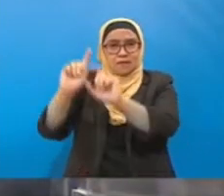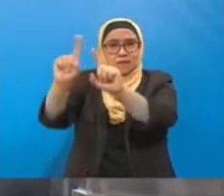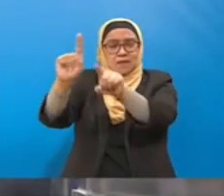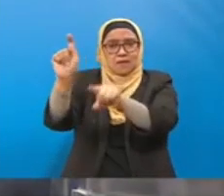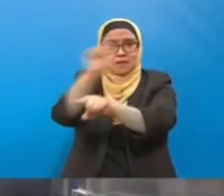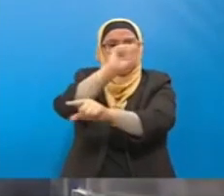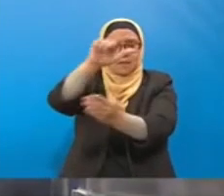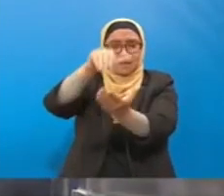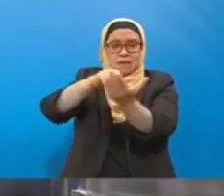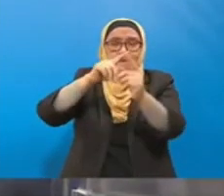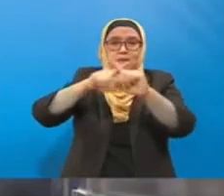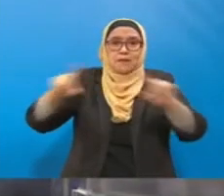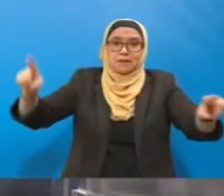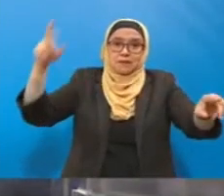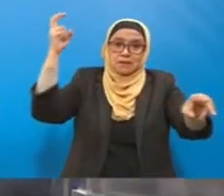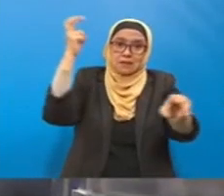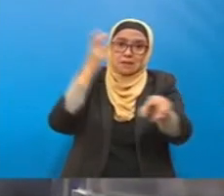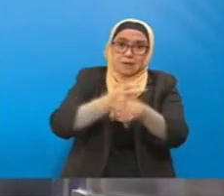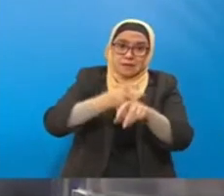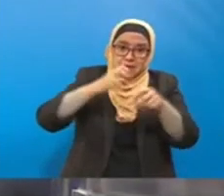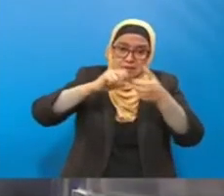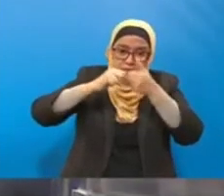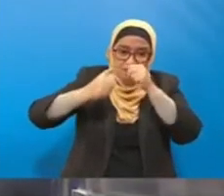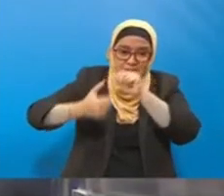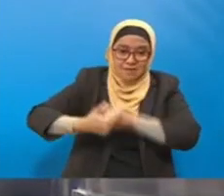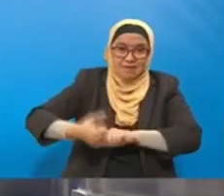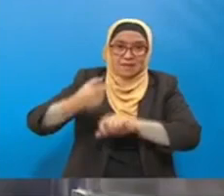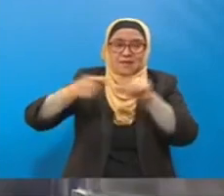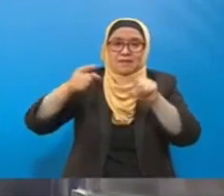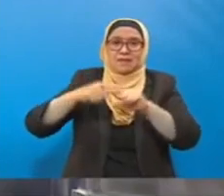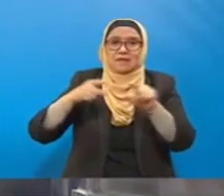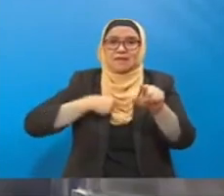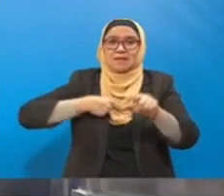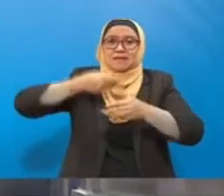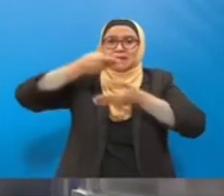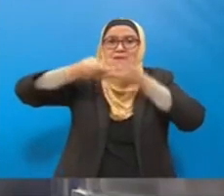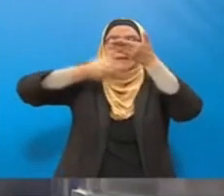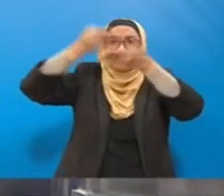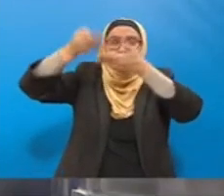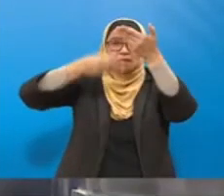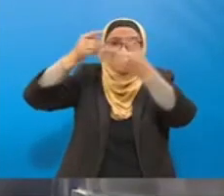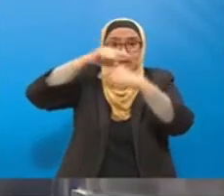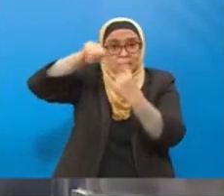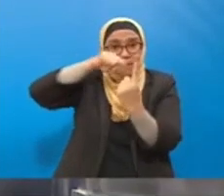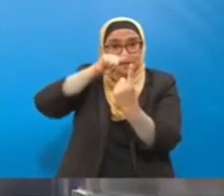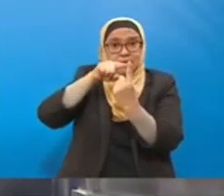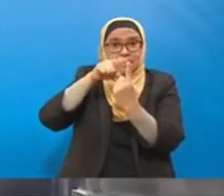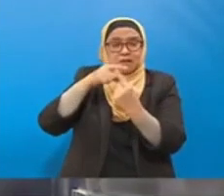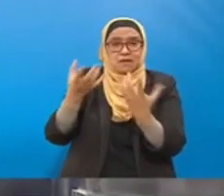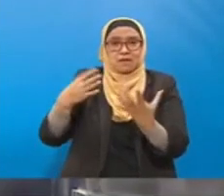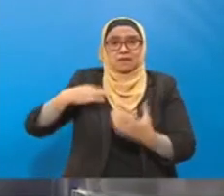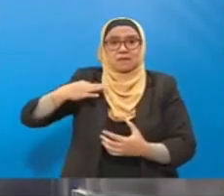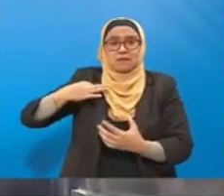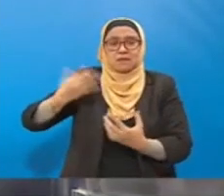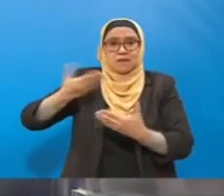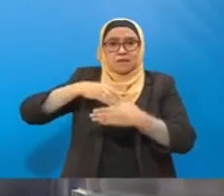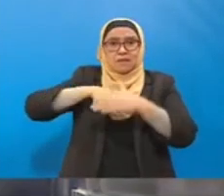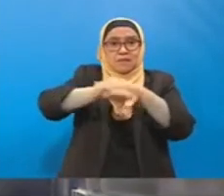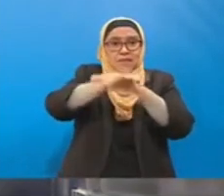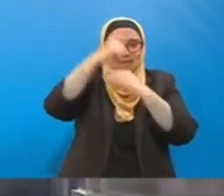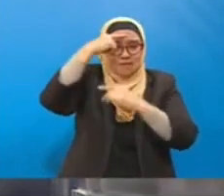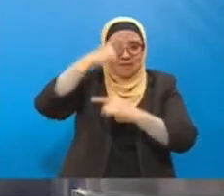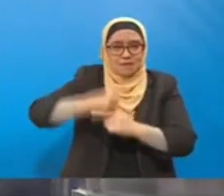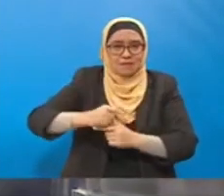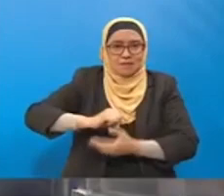dan sedikit karena birokrasi ketika bab sukarelawan ini untuk masuk ke Gaza bagi membantu atau menyalurkan sumbangan